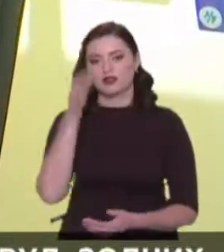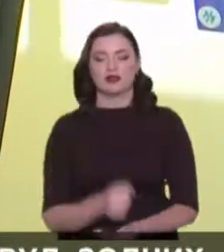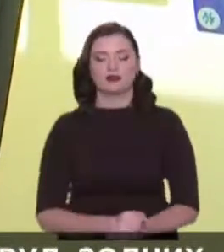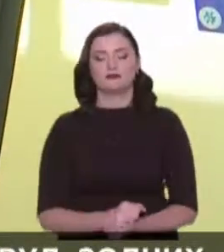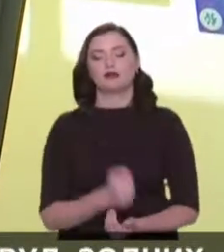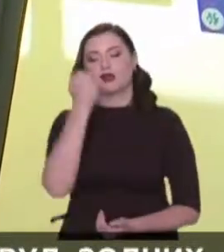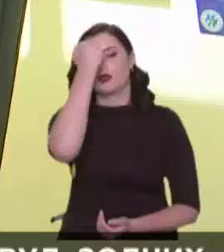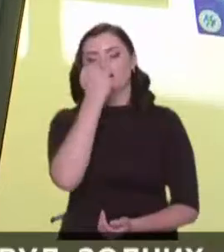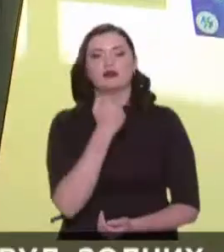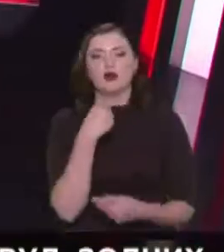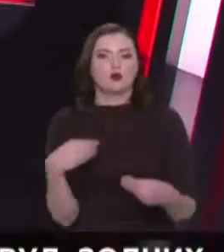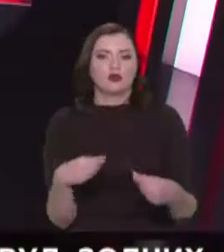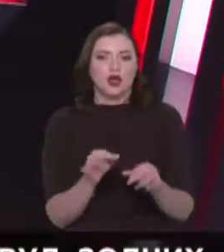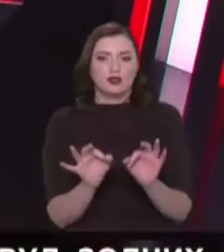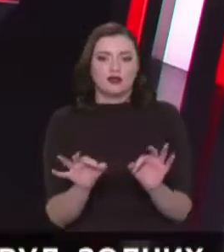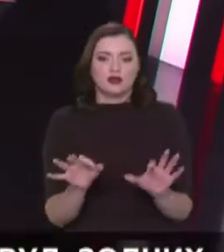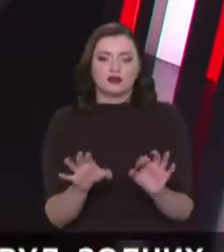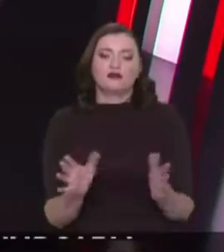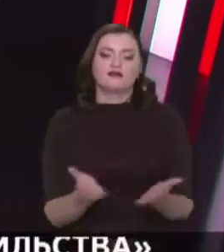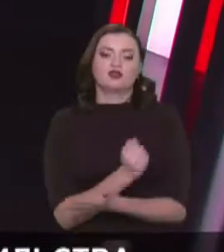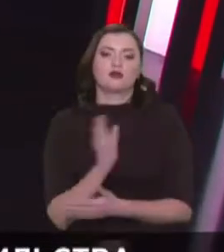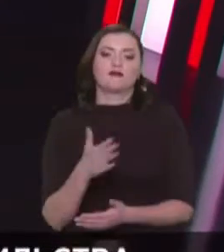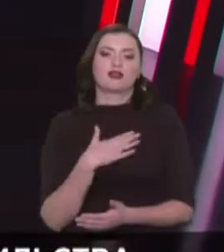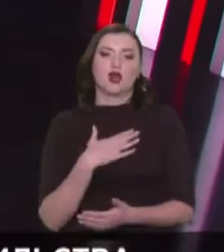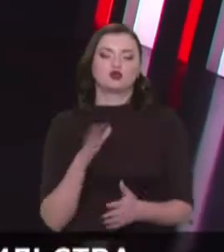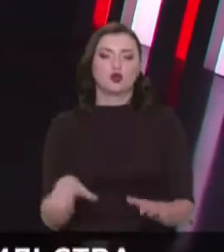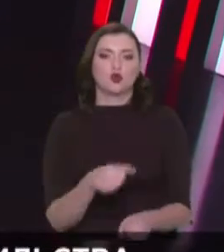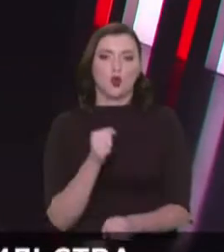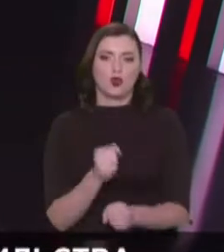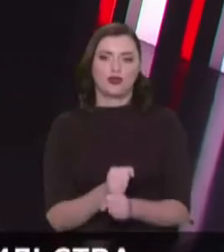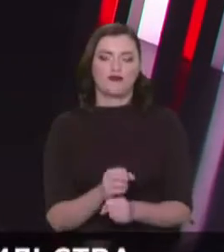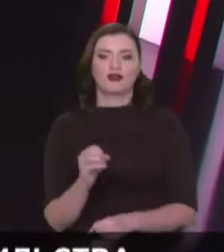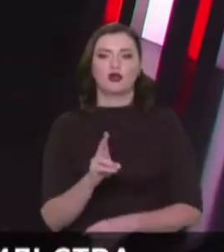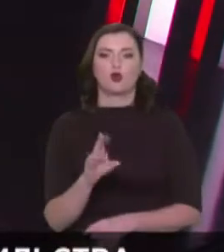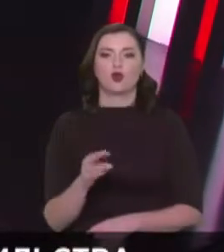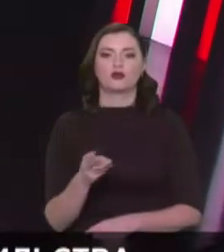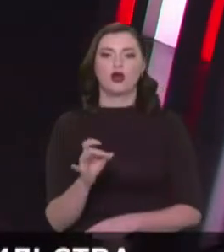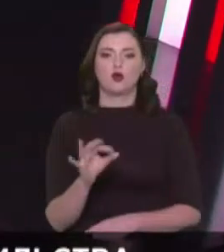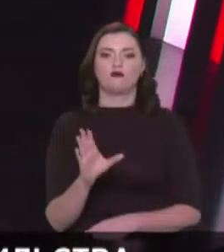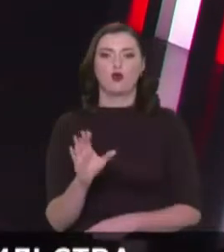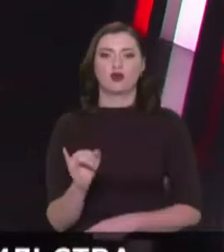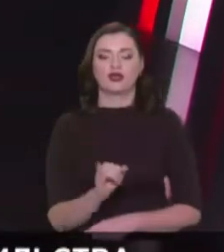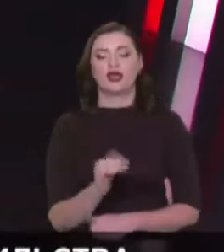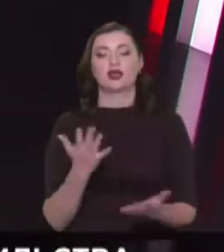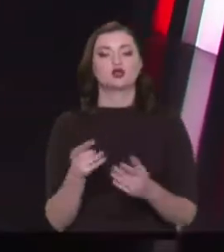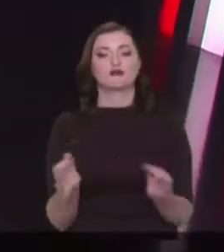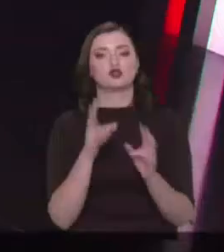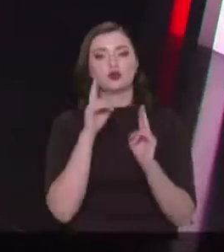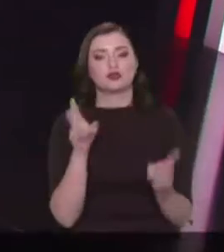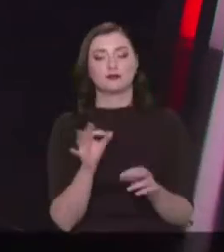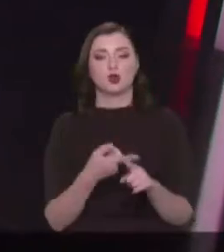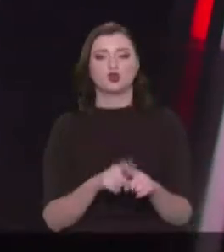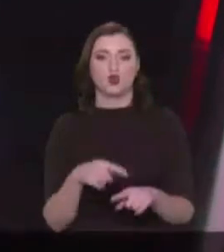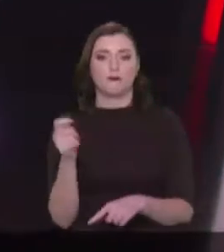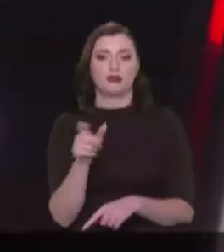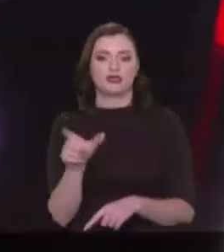Дякуємо, дуже натхненна розповідь вийшла в нашої колеги Валіни Котлярової. Дійсно, і якщо ви нічого не знали, можливо, про цього митця,